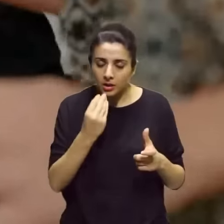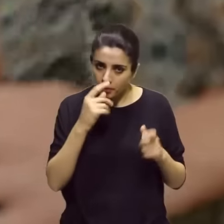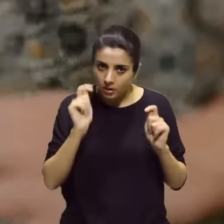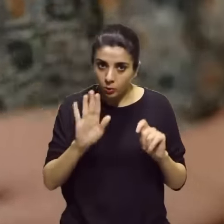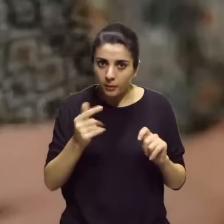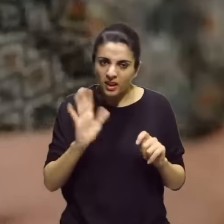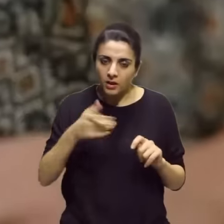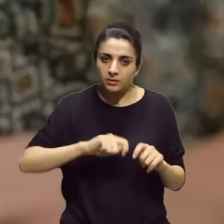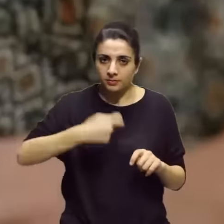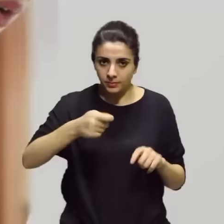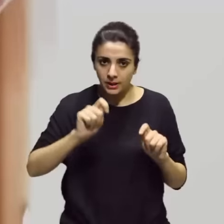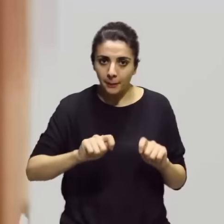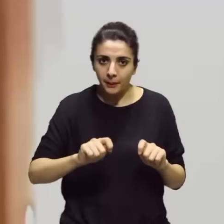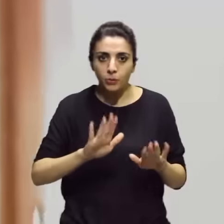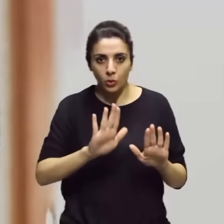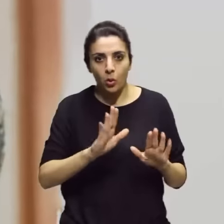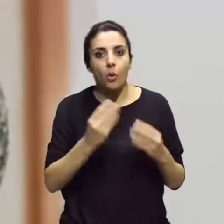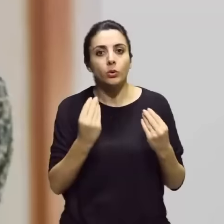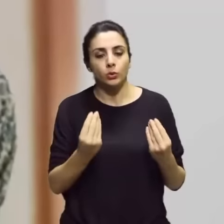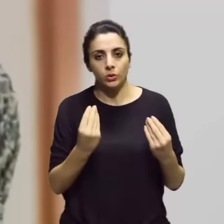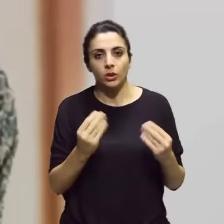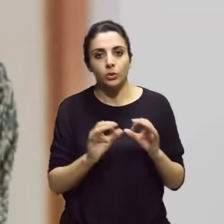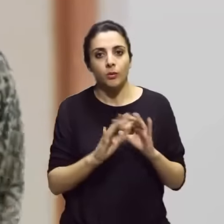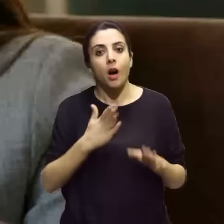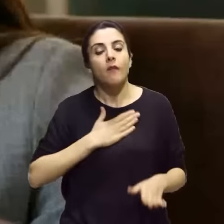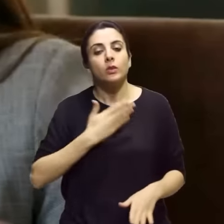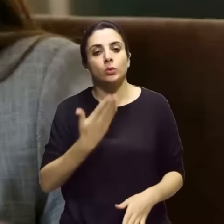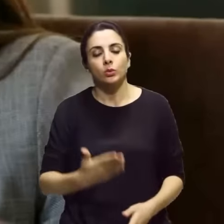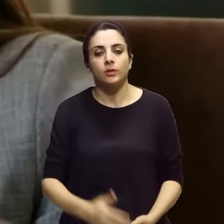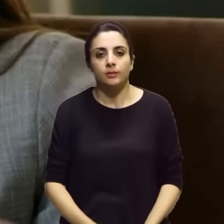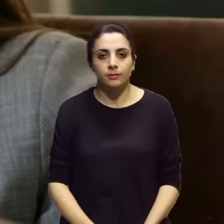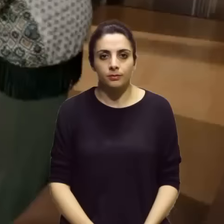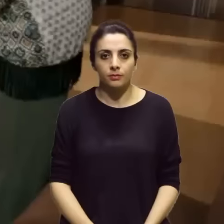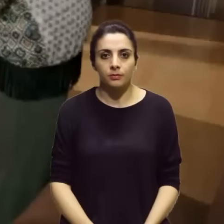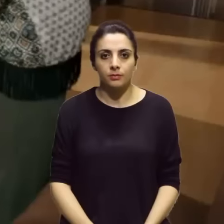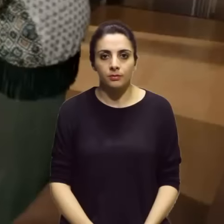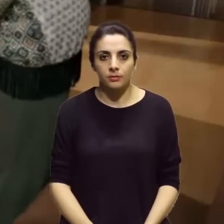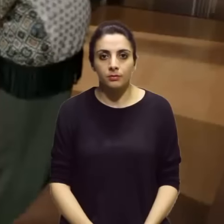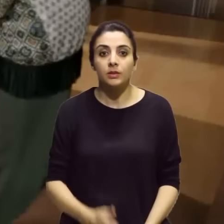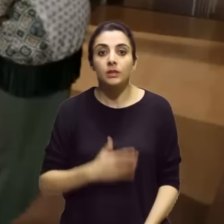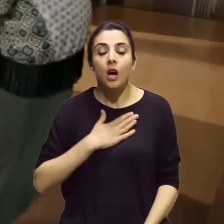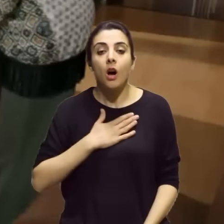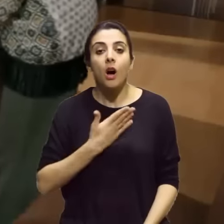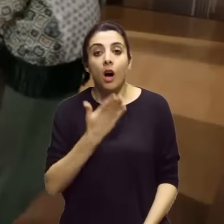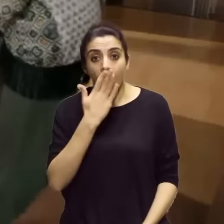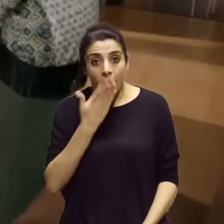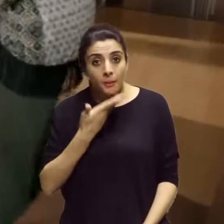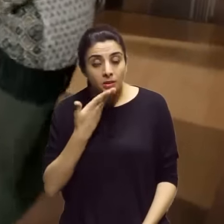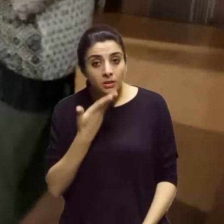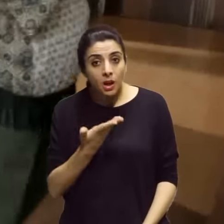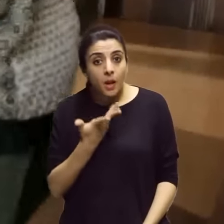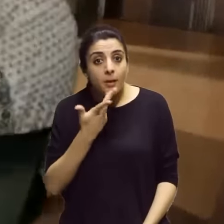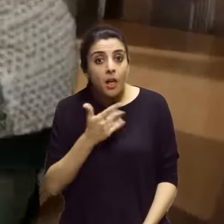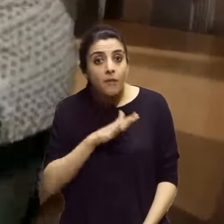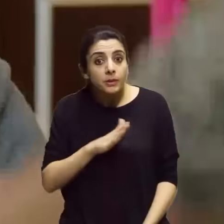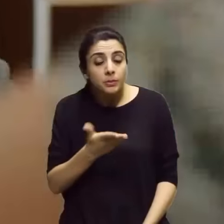bakalım. Dur biraz daha vereceğim, dur. Oh, oh, oh, oh. Afiyet olsun. Sağ ol. Aa! Nasıl?